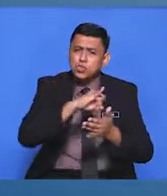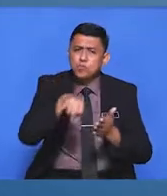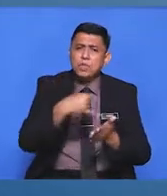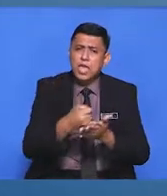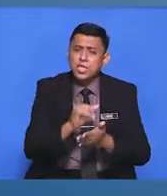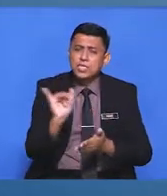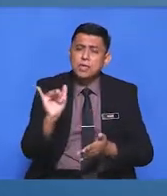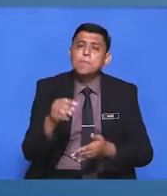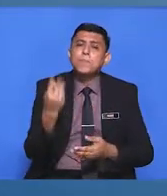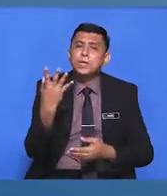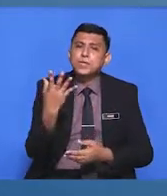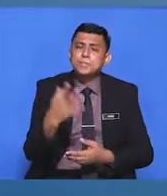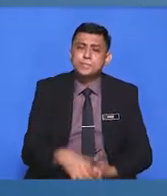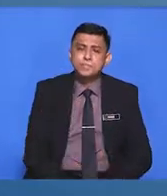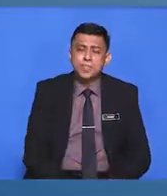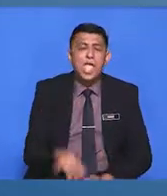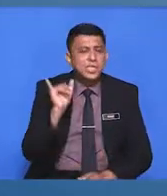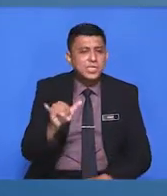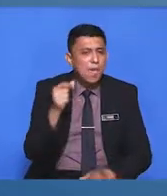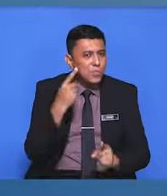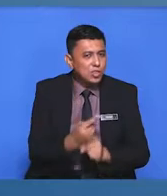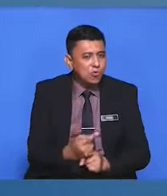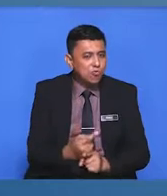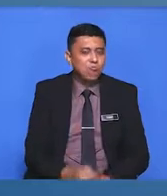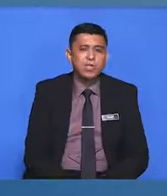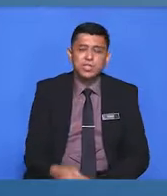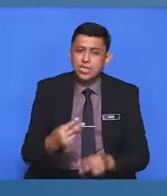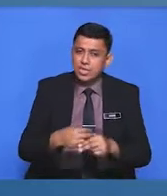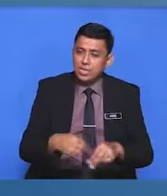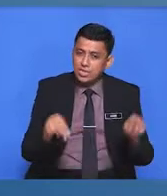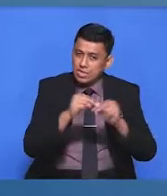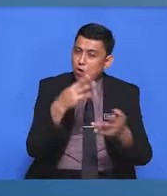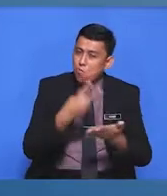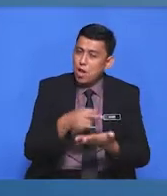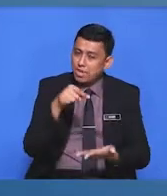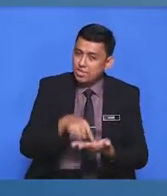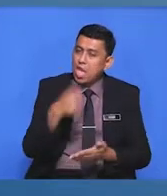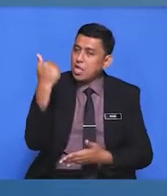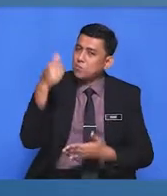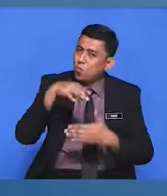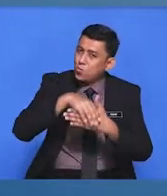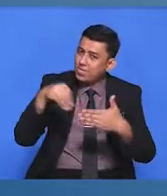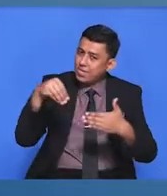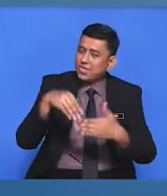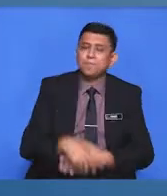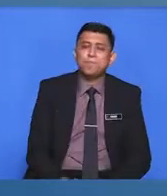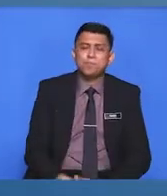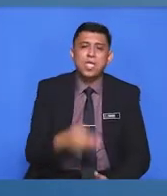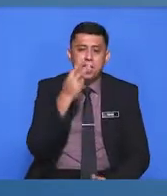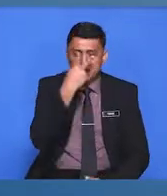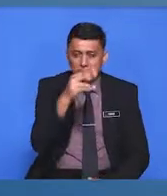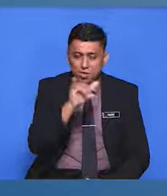murid-murid? Ya, betul. Nilai wang ini adalah RM10.